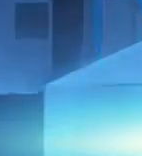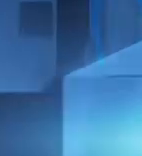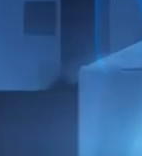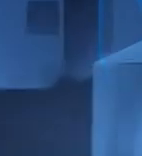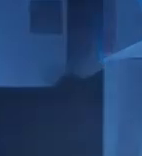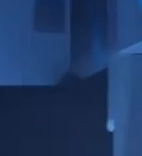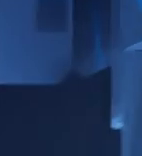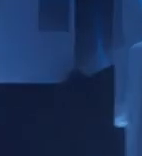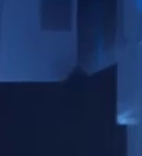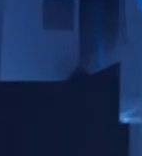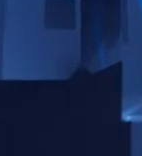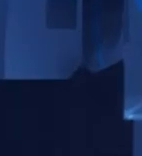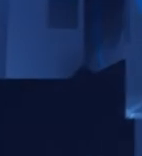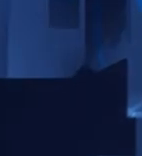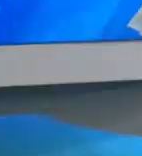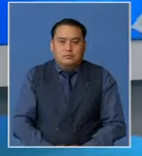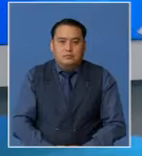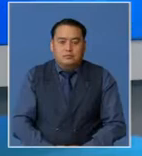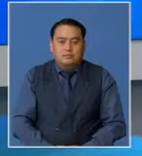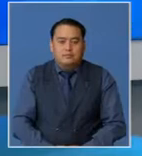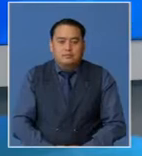телеканал ЖТСУ.